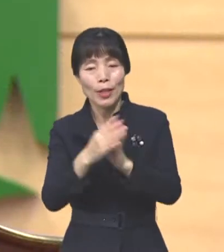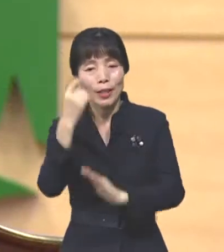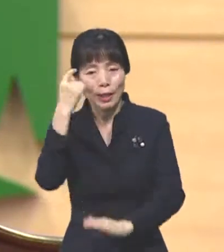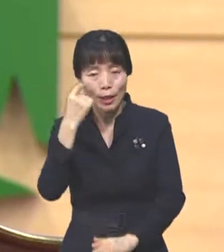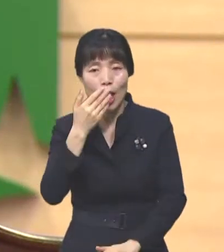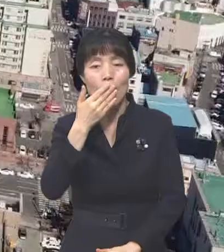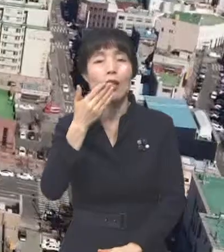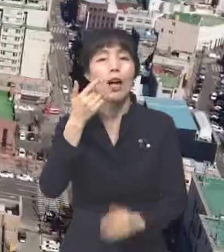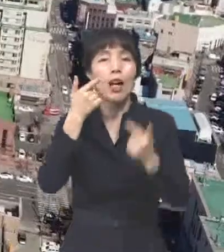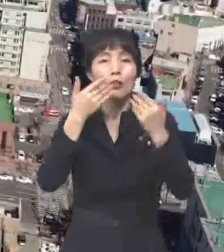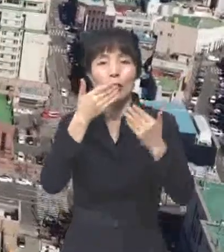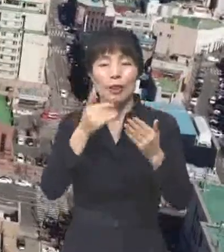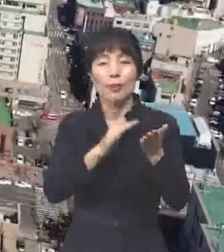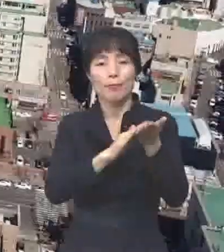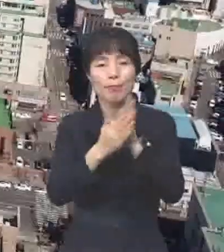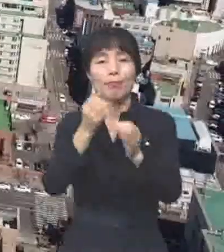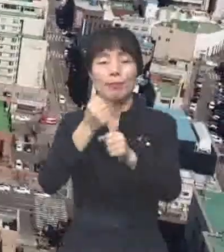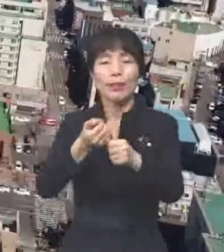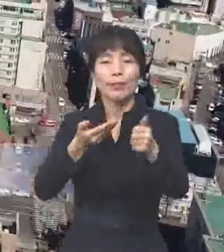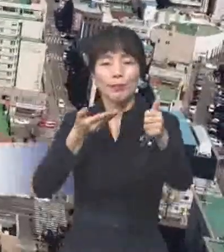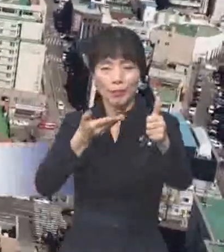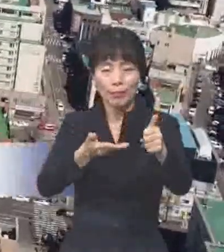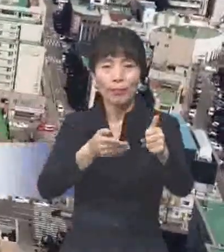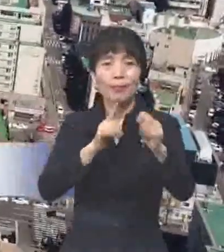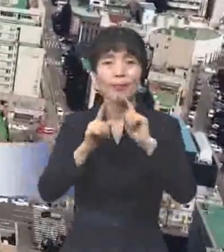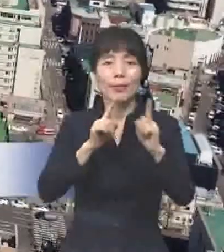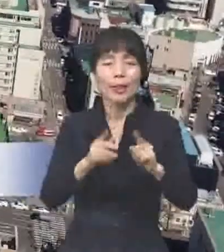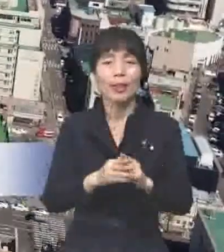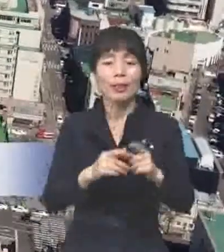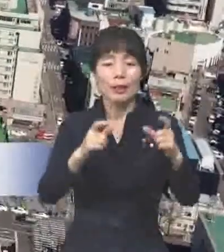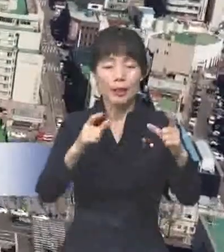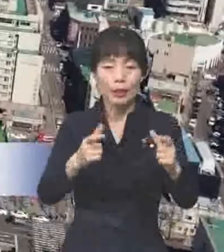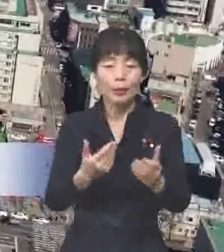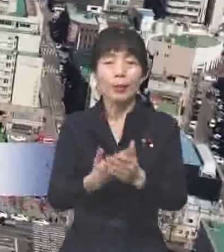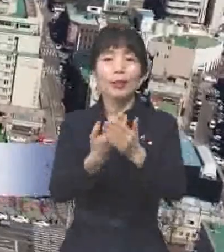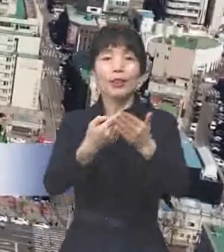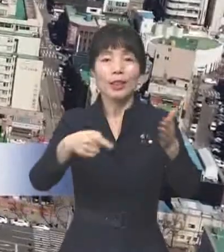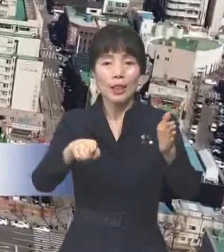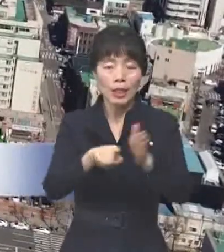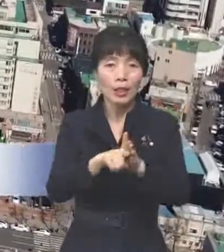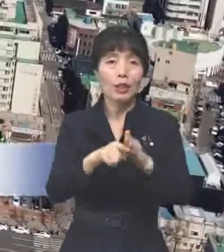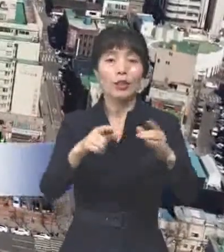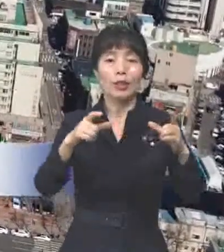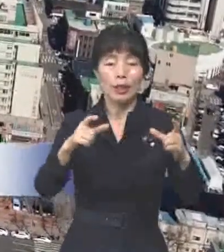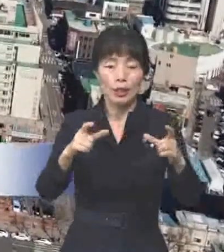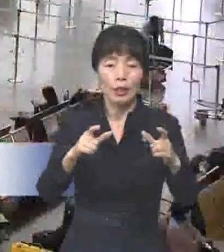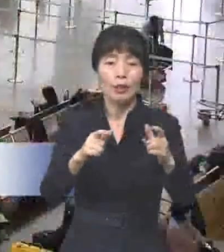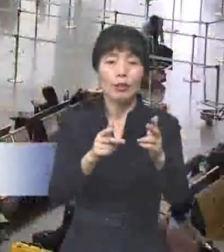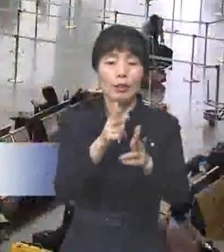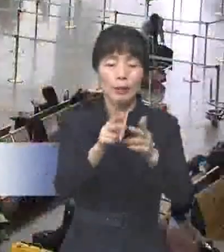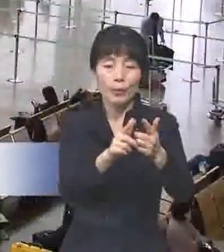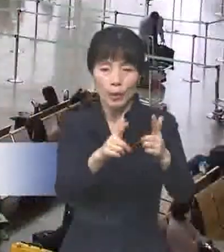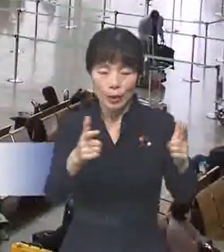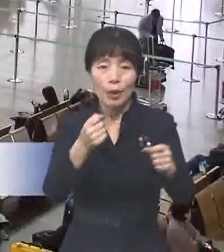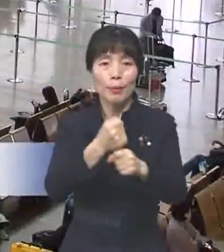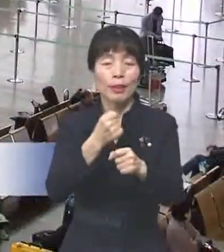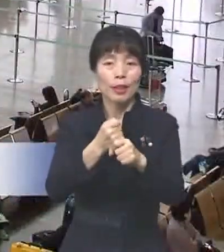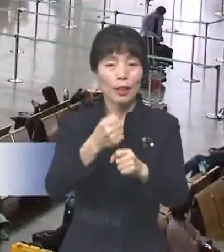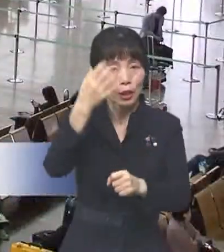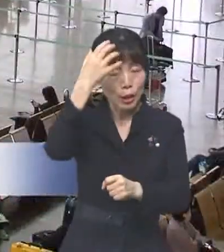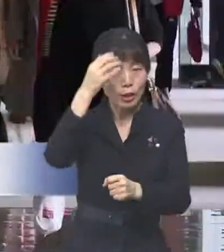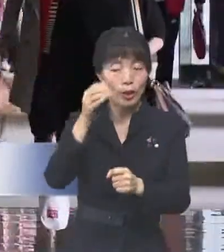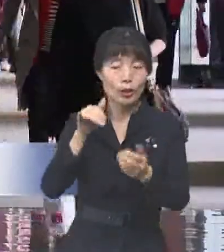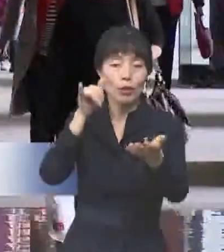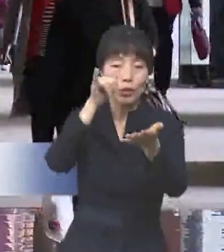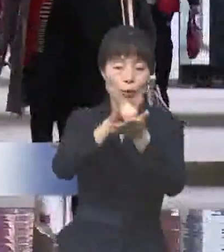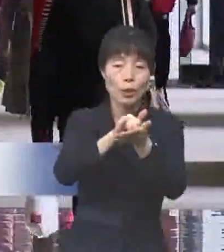만들겠다고 밝혔습니다. 먼저 지역 경제 활성화를 위해 원도심 지역 산업 생태계 재편과 영종 국제도시